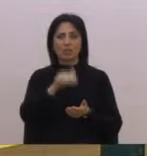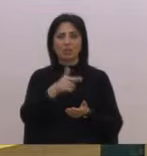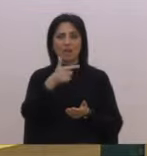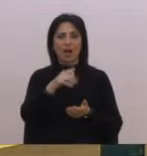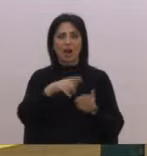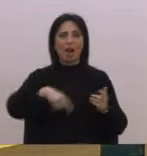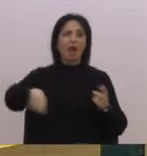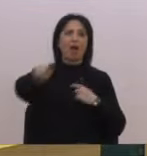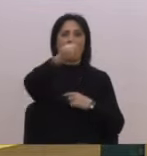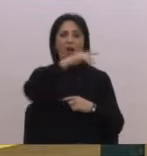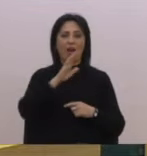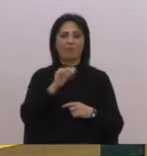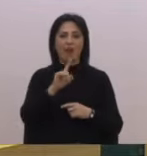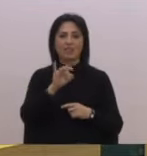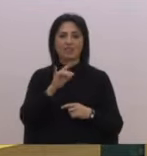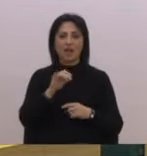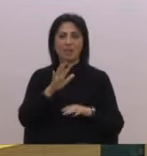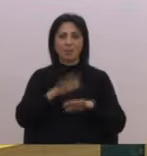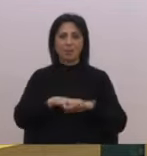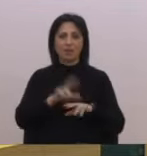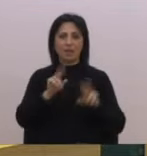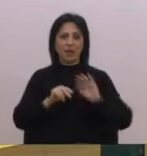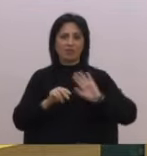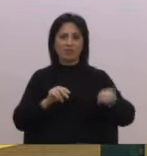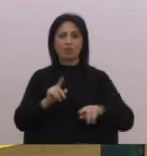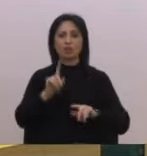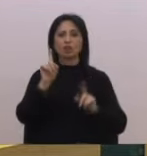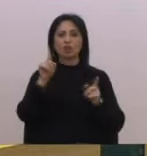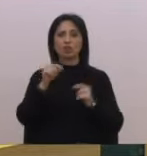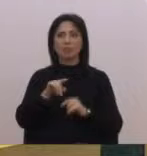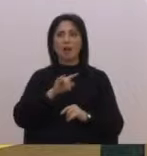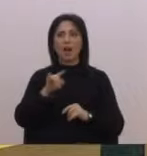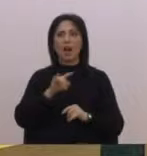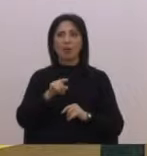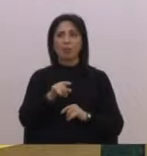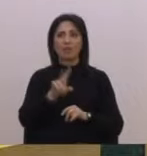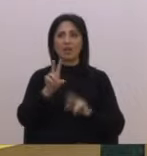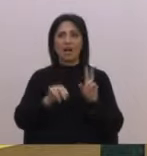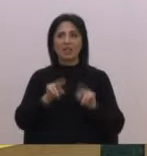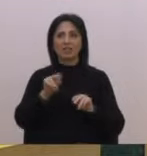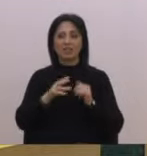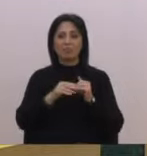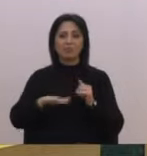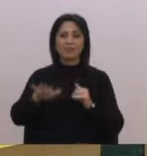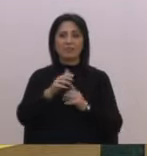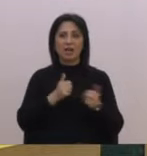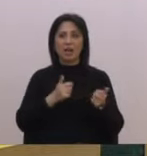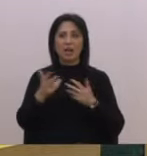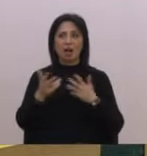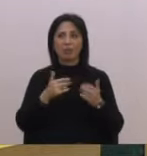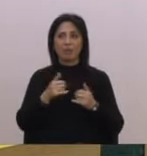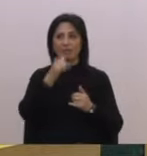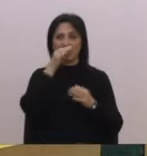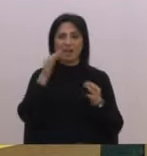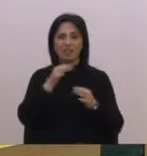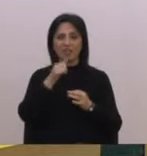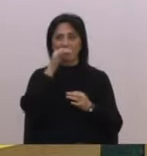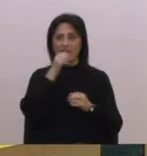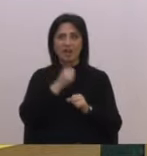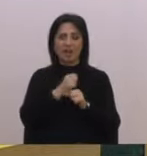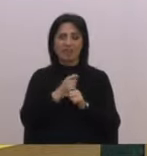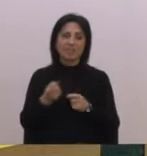ჰექტარია ვაზიანის სამხედრო ბაზისთვის გათვალისწინებული, შესაბამისად აეროპორტისთვის გათვალისწინებული მიწის რაოდენობა ვერანაირად ვერ